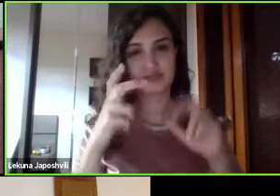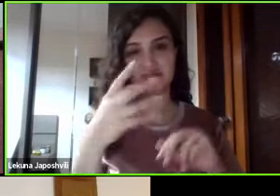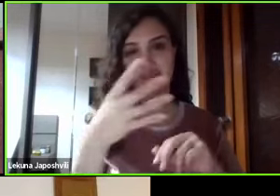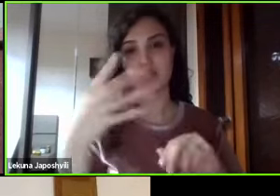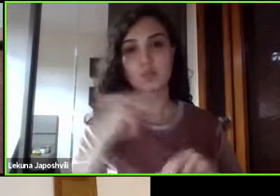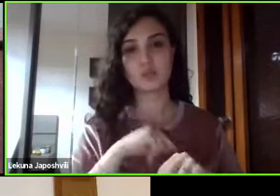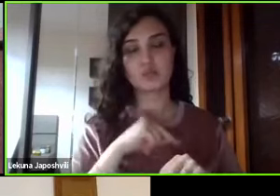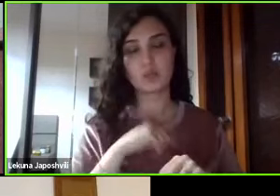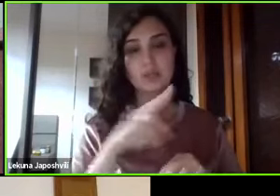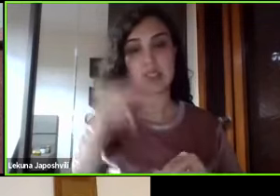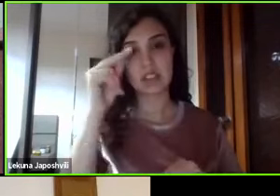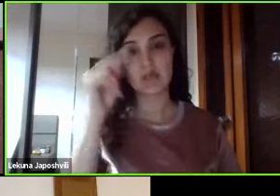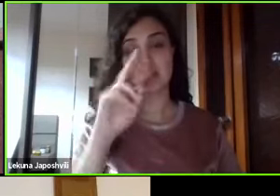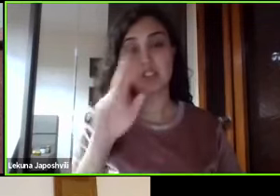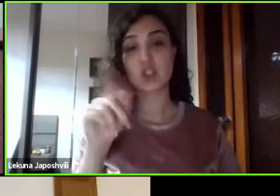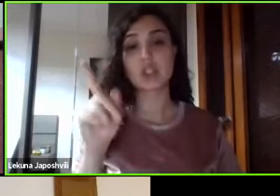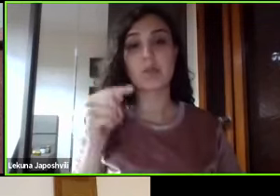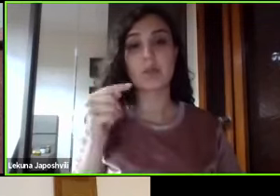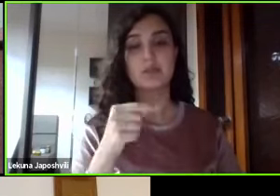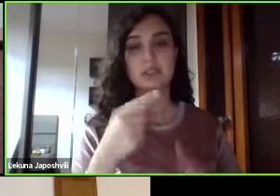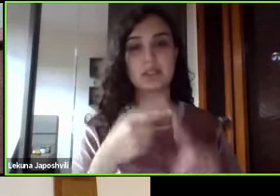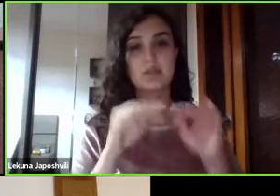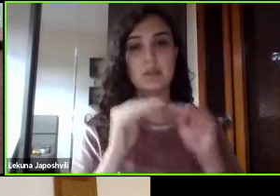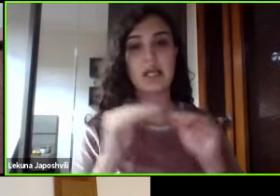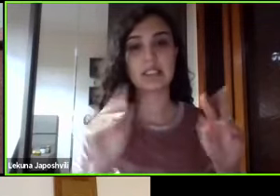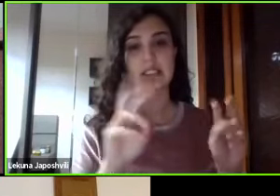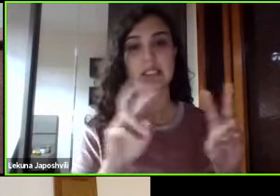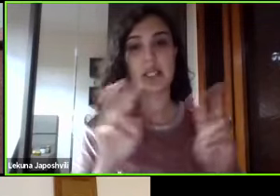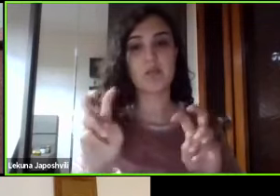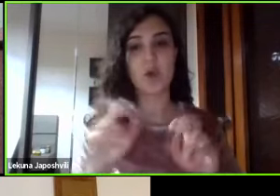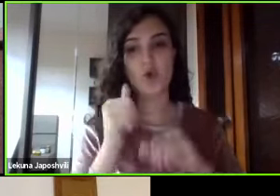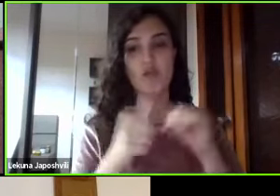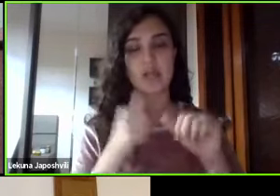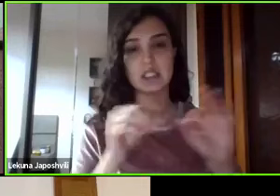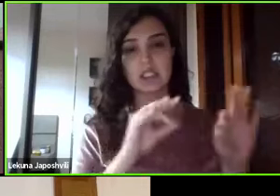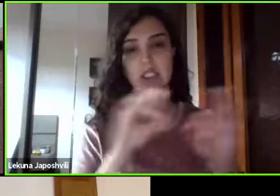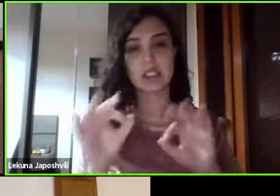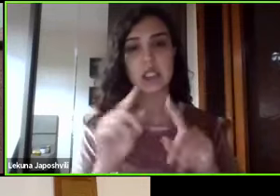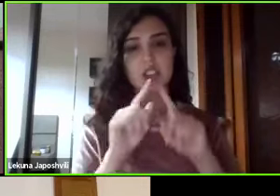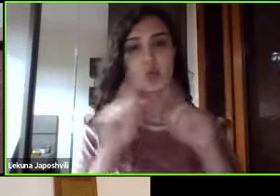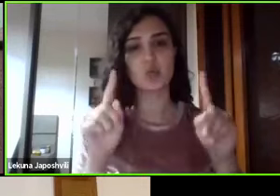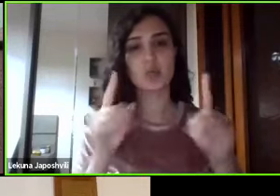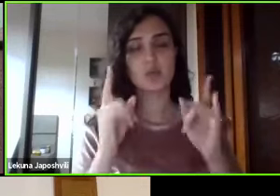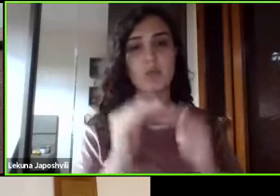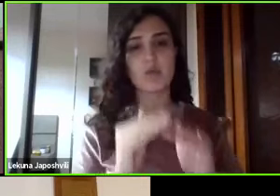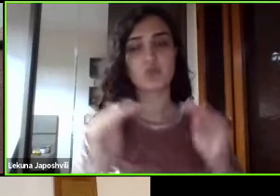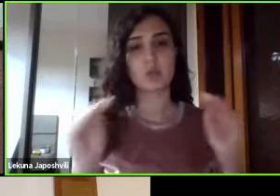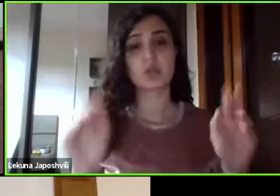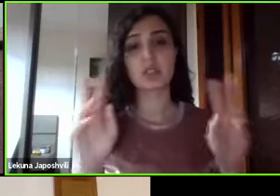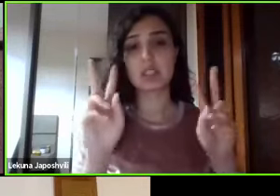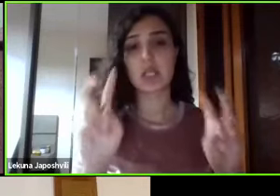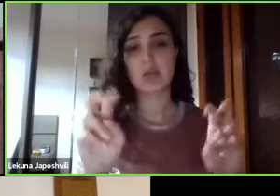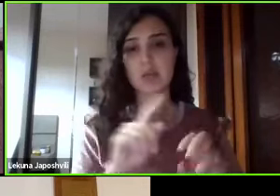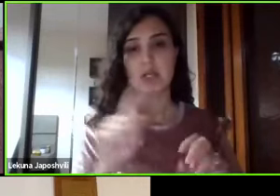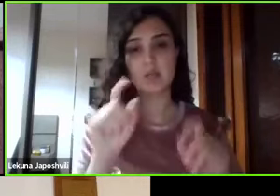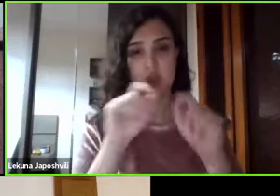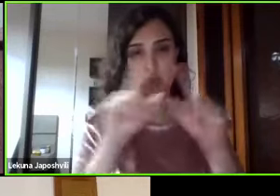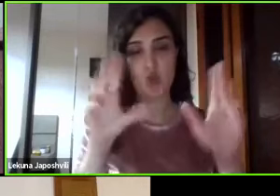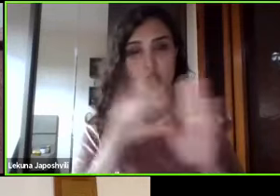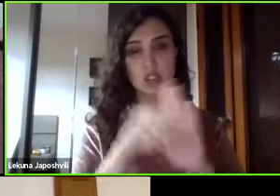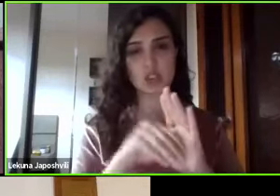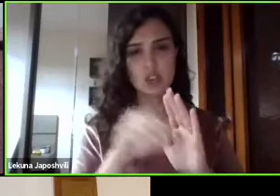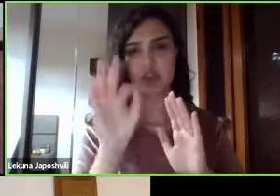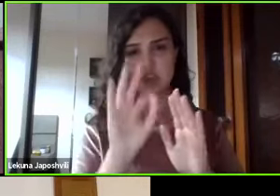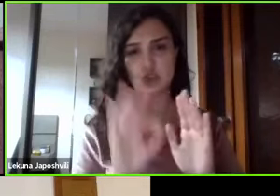მუშაობა და სწავლა და შესაბამისად ეს ბაღის თემა ყოველ წელს განსაკუთრებით საბავშვო ბაღის თემა. თუმცა სკოლაც ხშირად